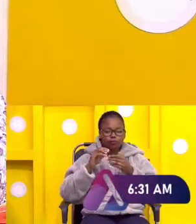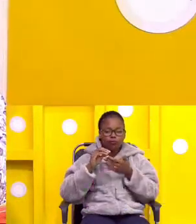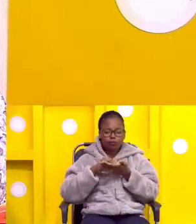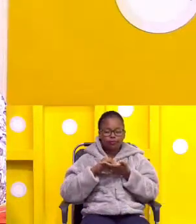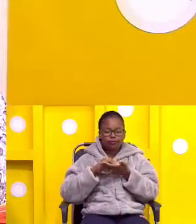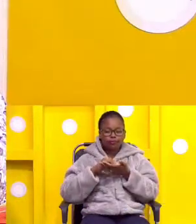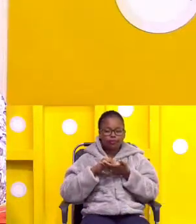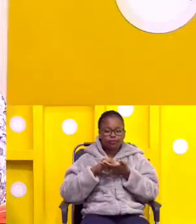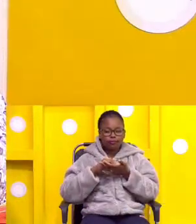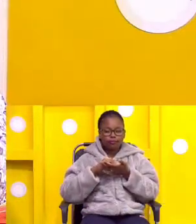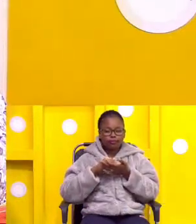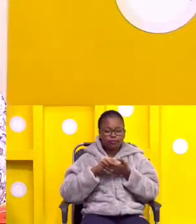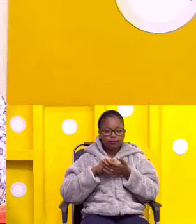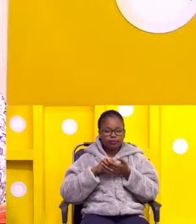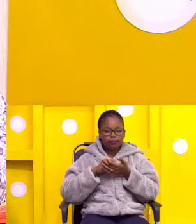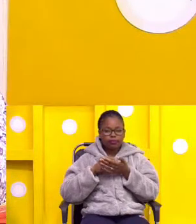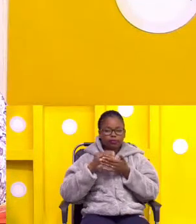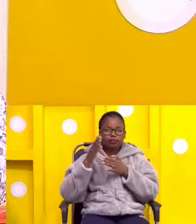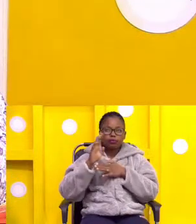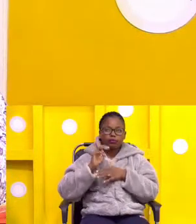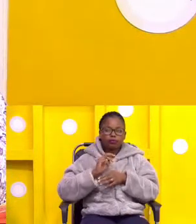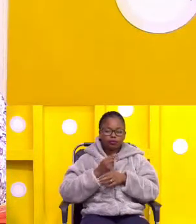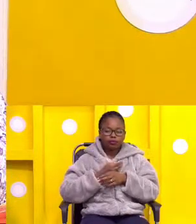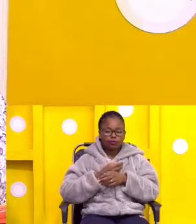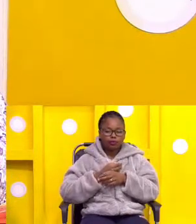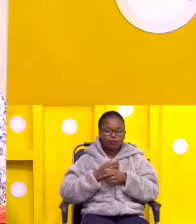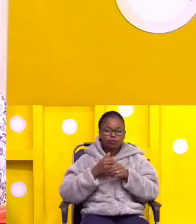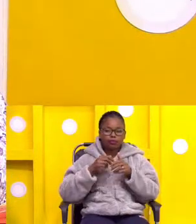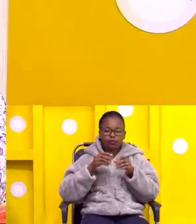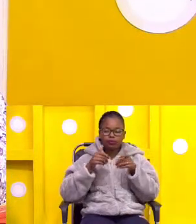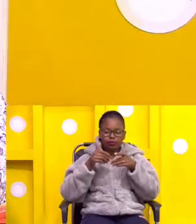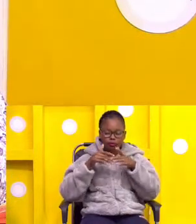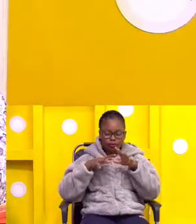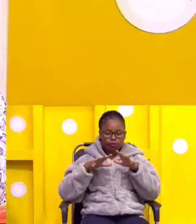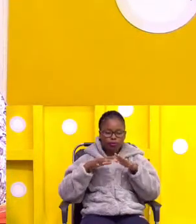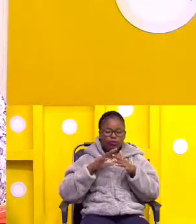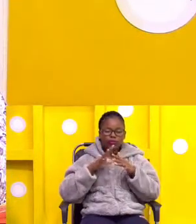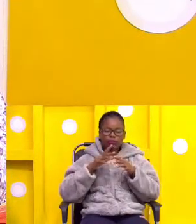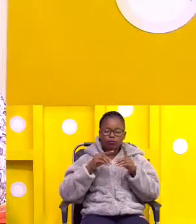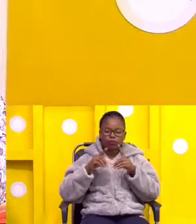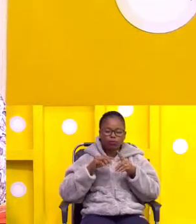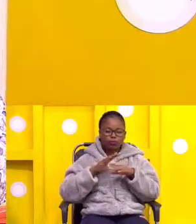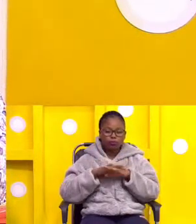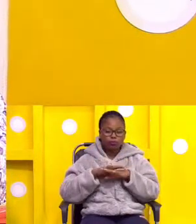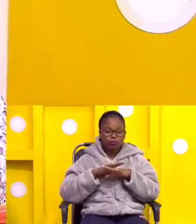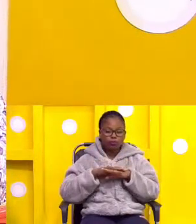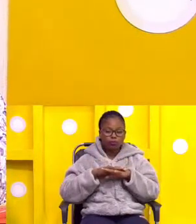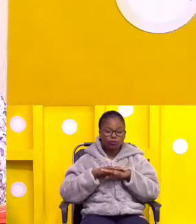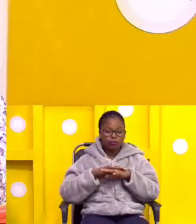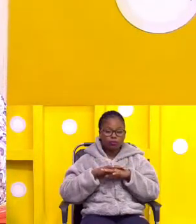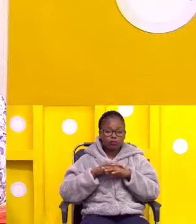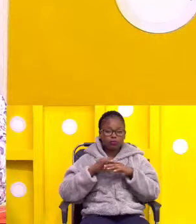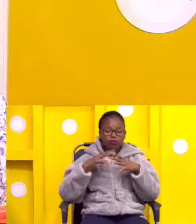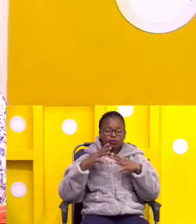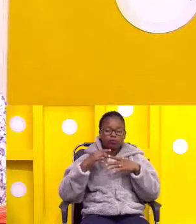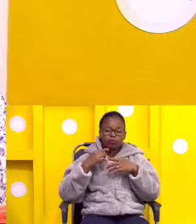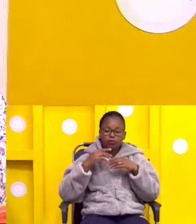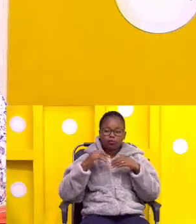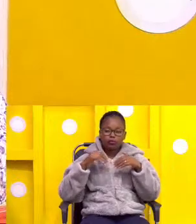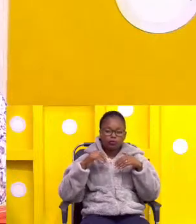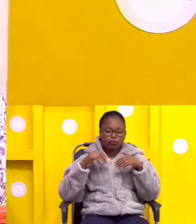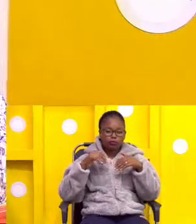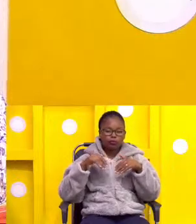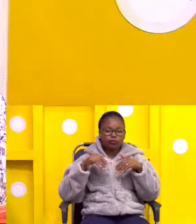mũno Ngai witũ amũrathime na amwĩke wega nĩ tondũ wadu alea makira gereria,